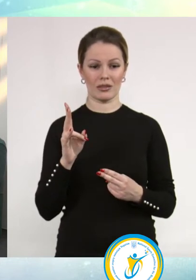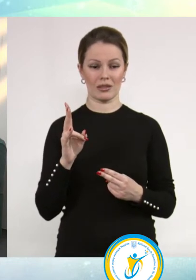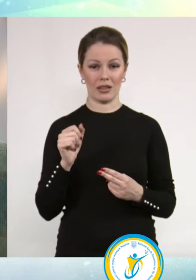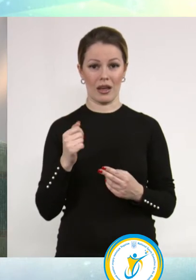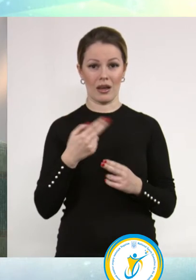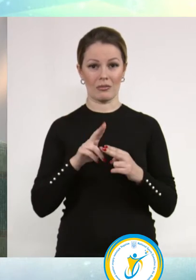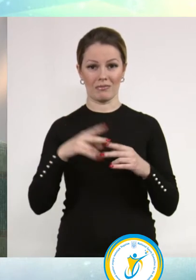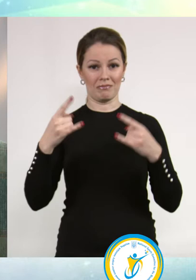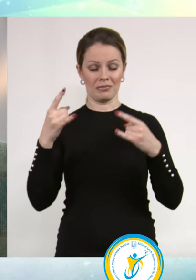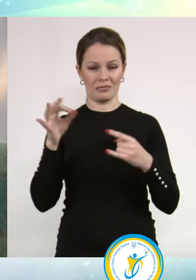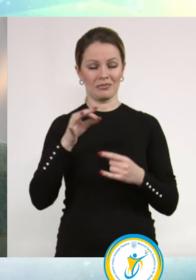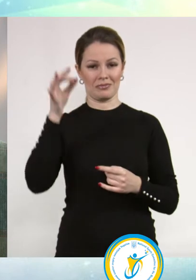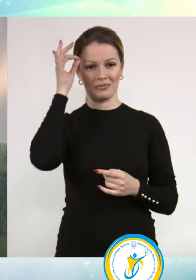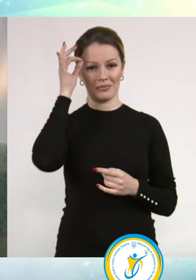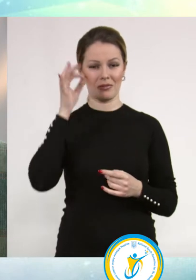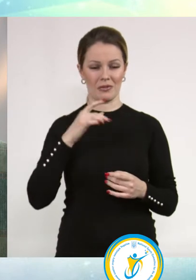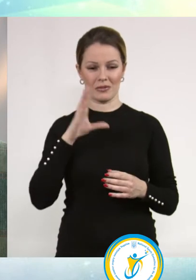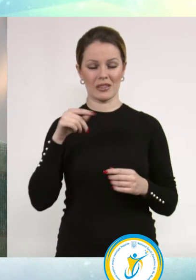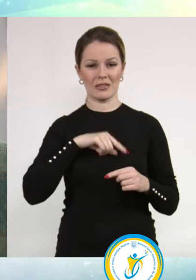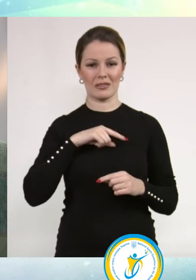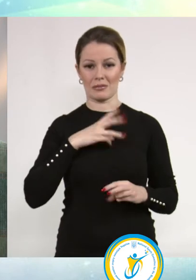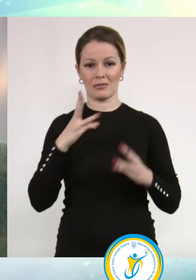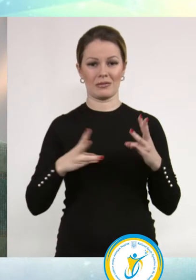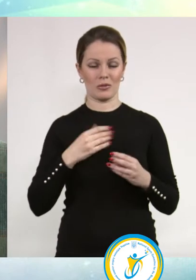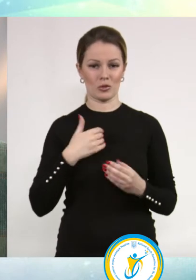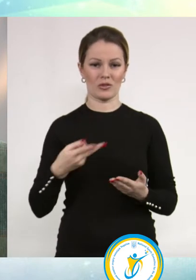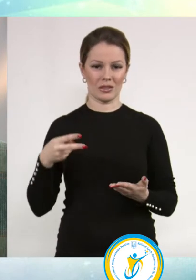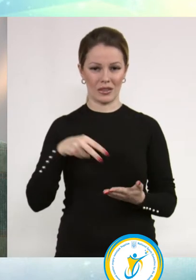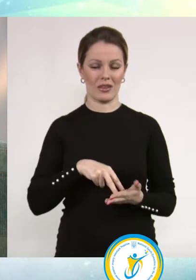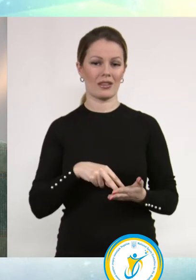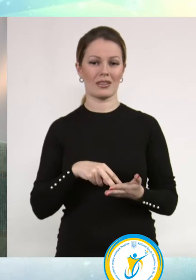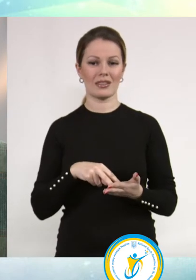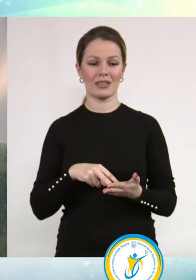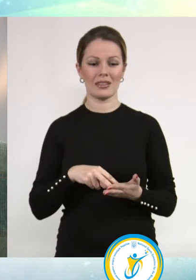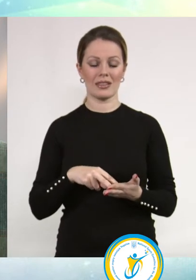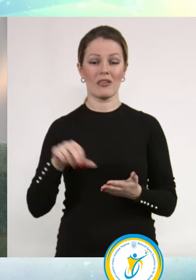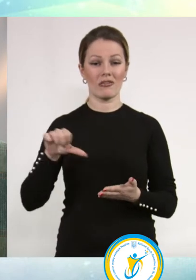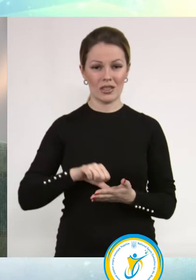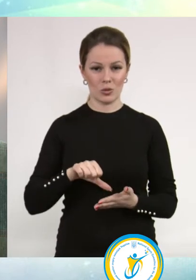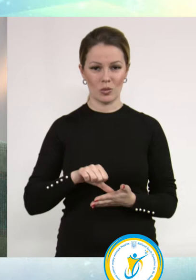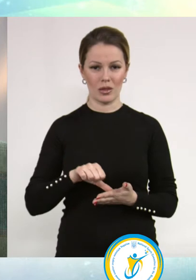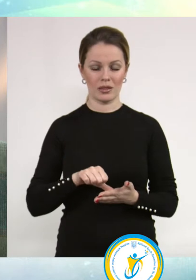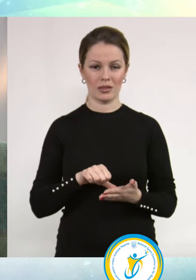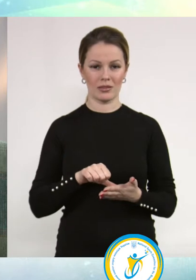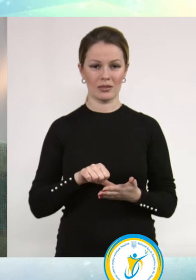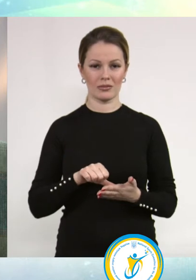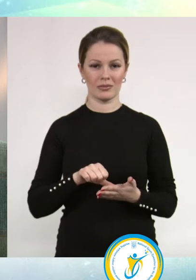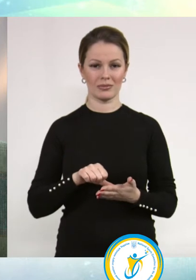відеоролики, так. Зразу подривається все всередині, хочеться вставати, бігти,